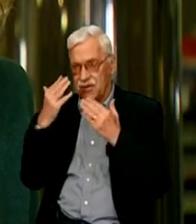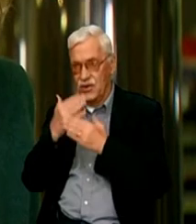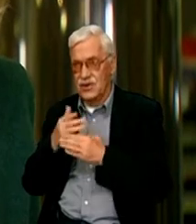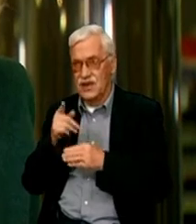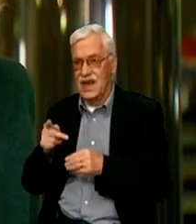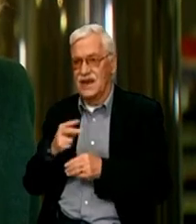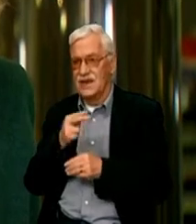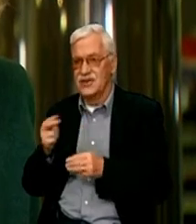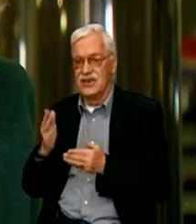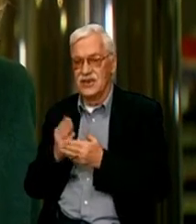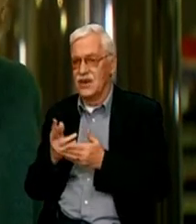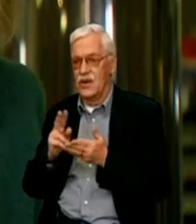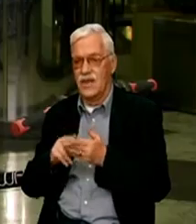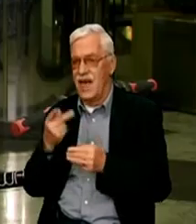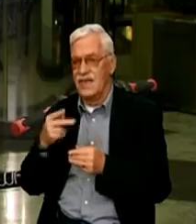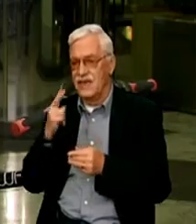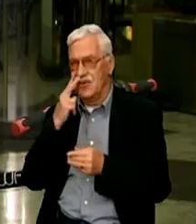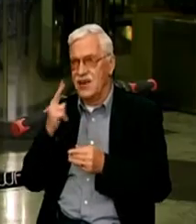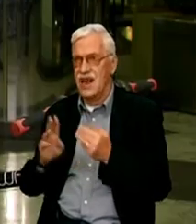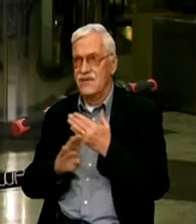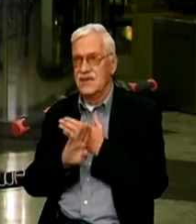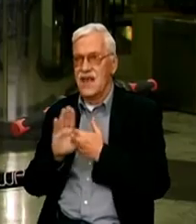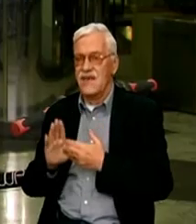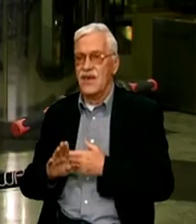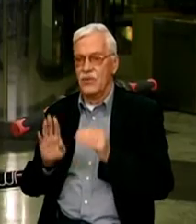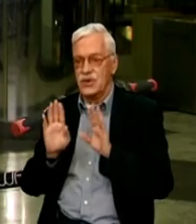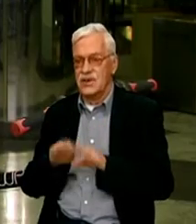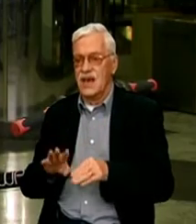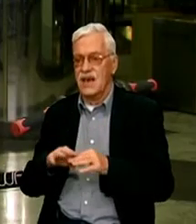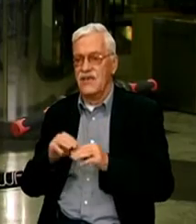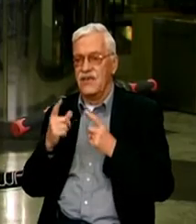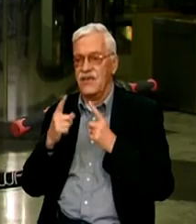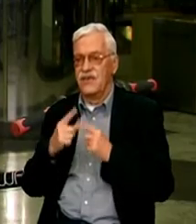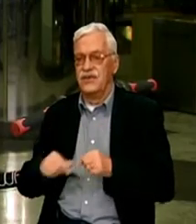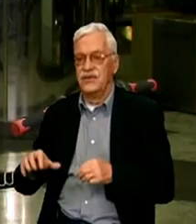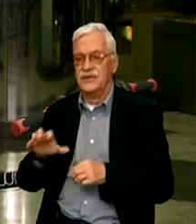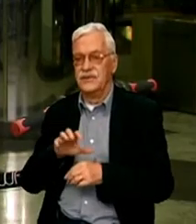tylko na niewidzialnej wystawie. Pozostajemy w świecie osób niewidomych i niedowidzących.